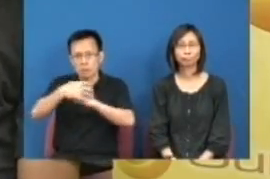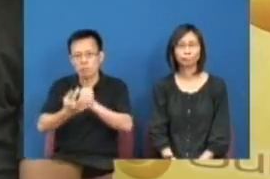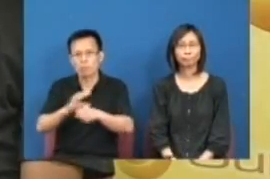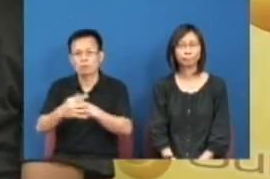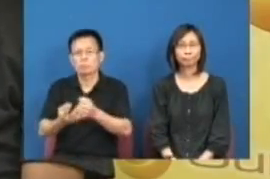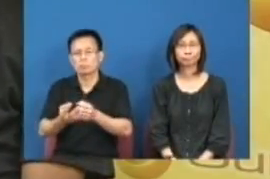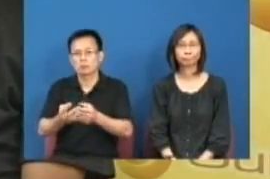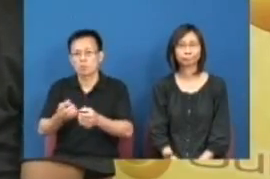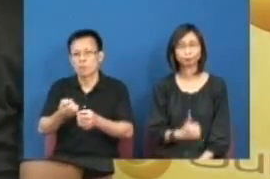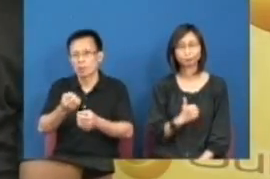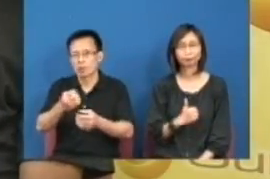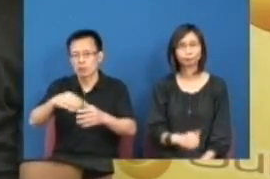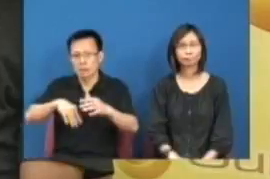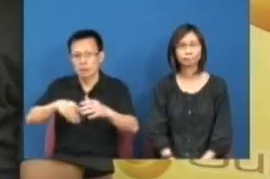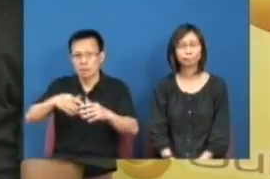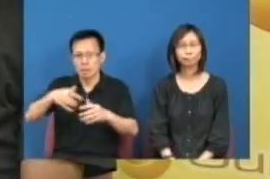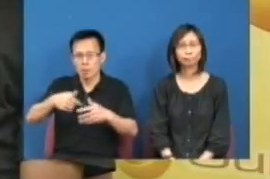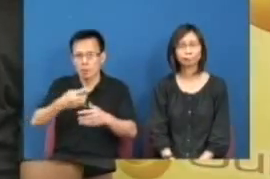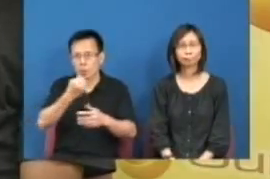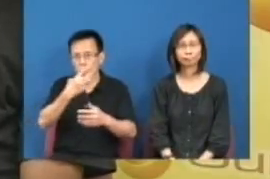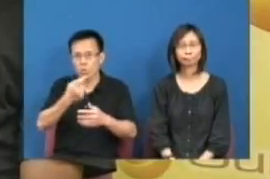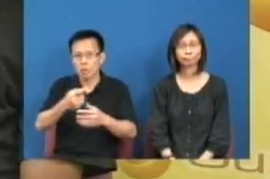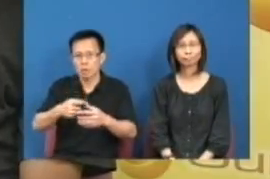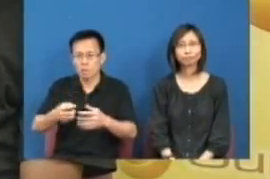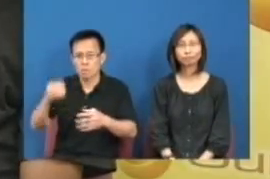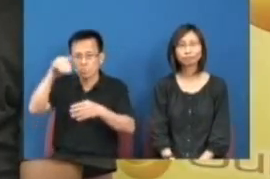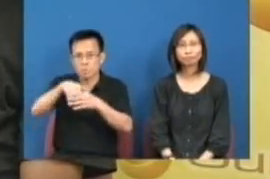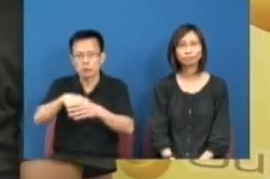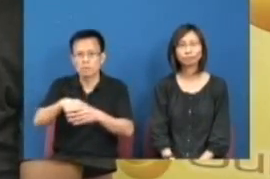香港嘅投資者啦。咁所以佢哋話非常之